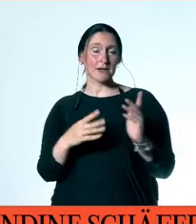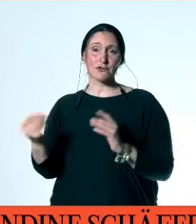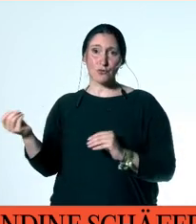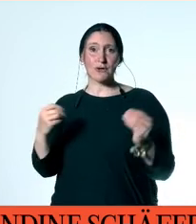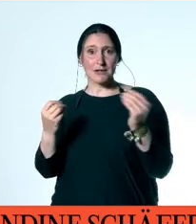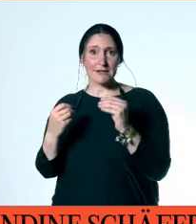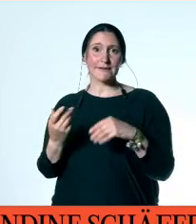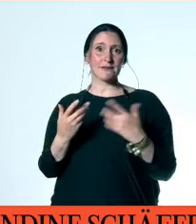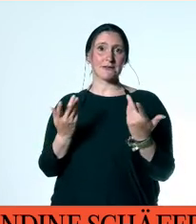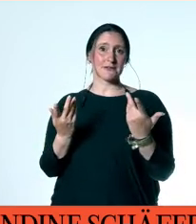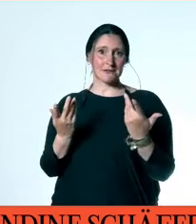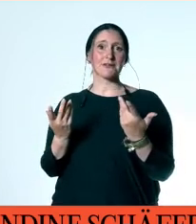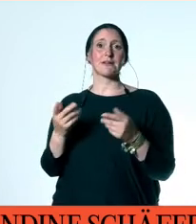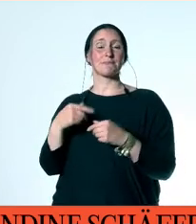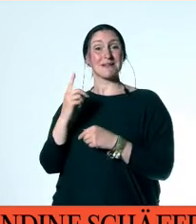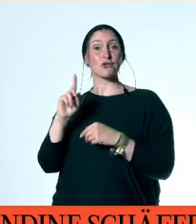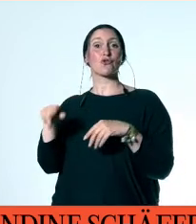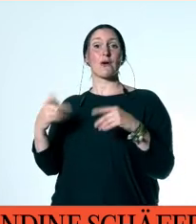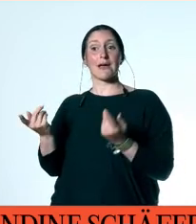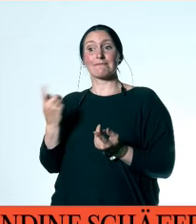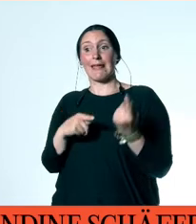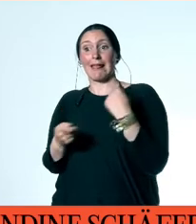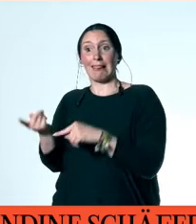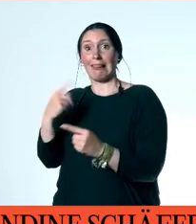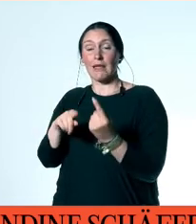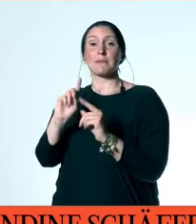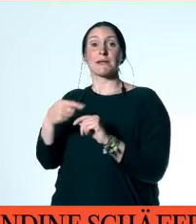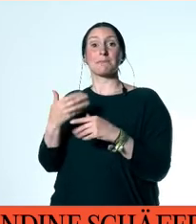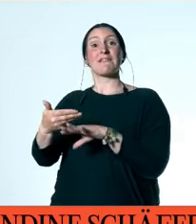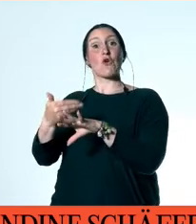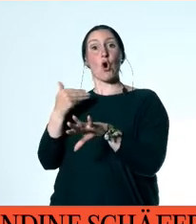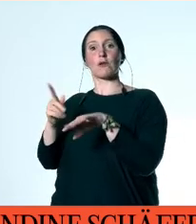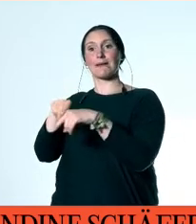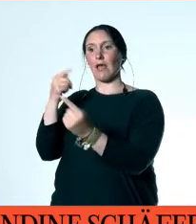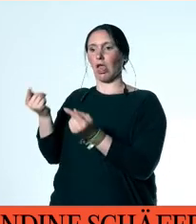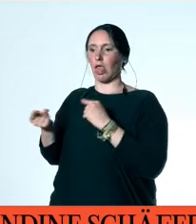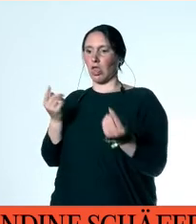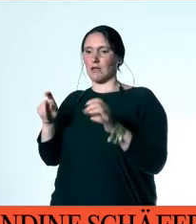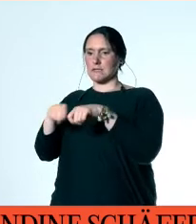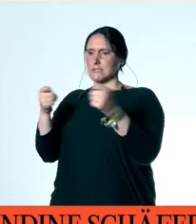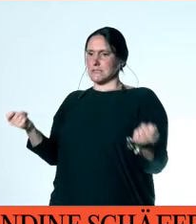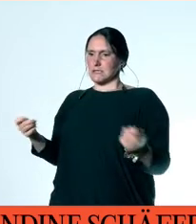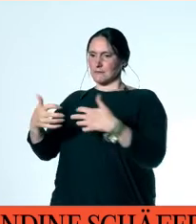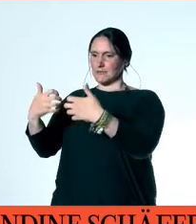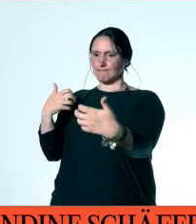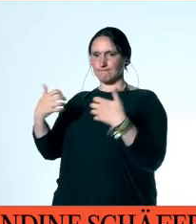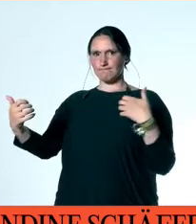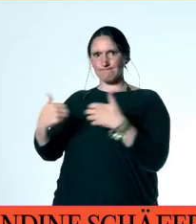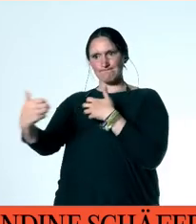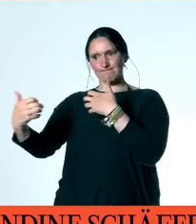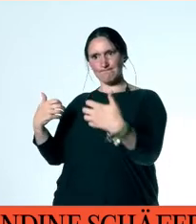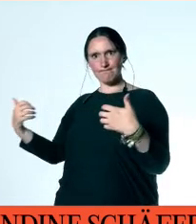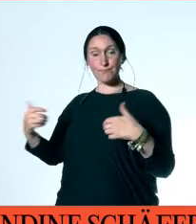to untangle yourself, you find yourself tangled. Man kann natürlich versuchen, sich zu entwirren, wenn man sagt,